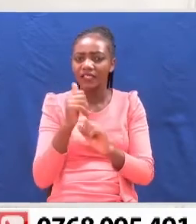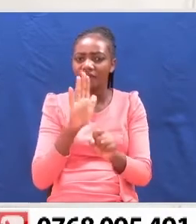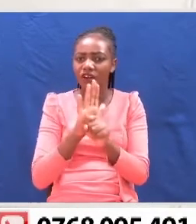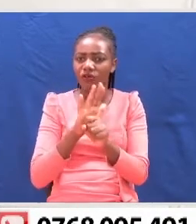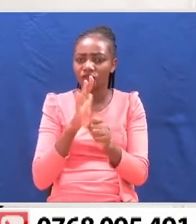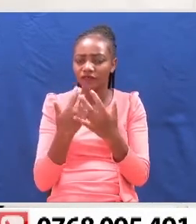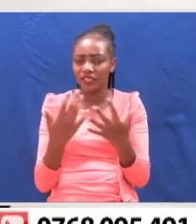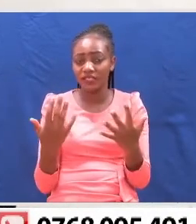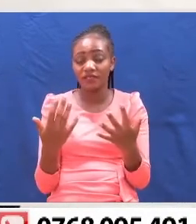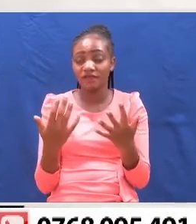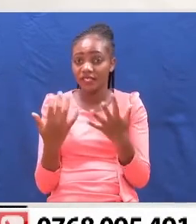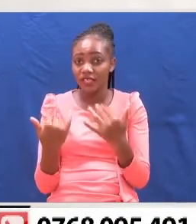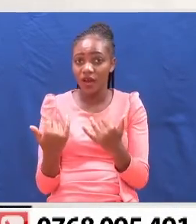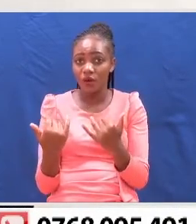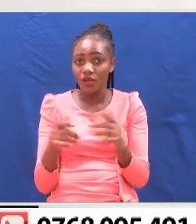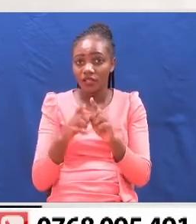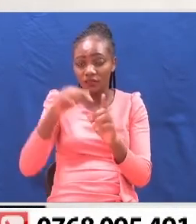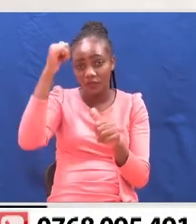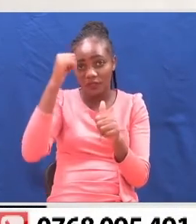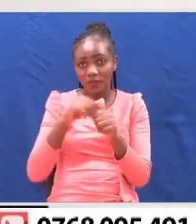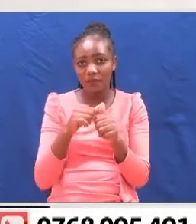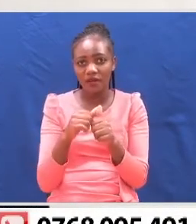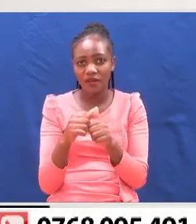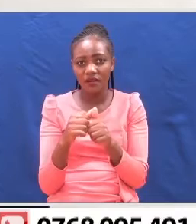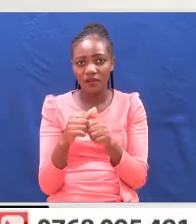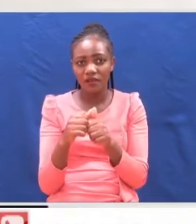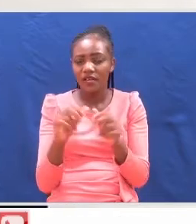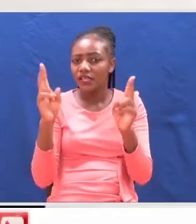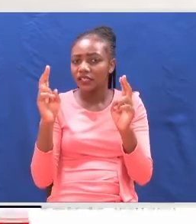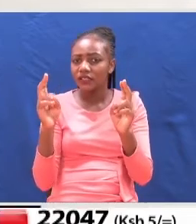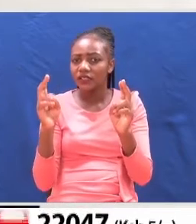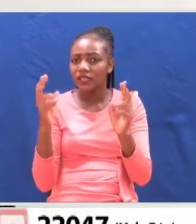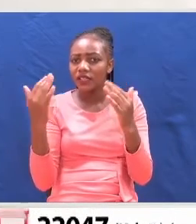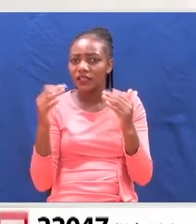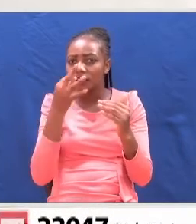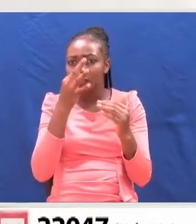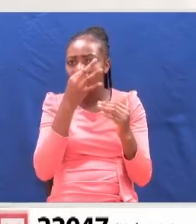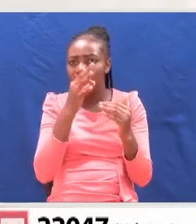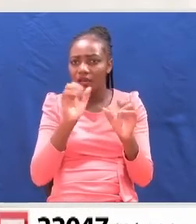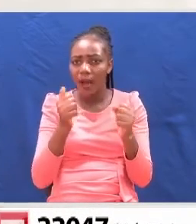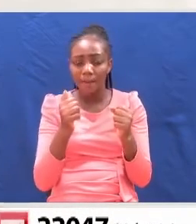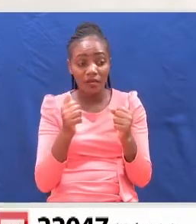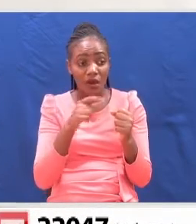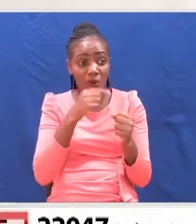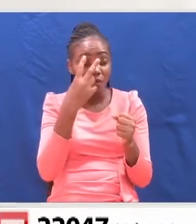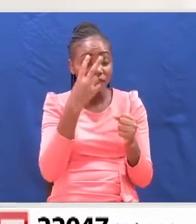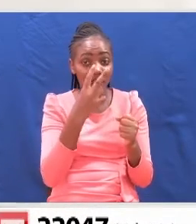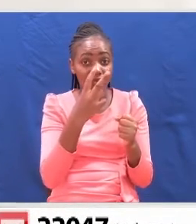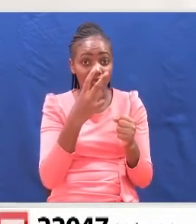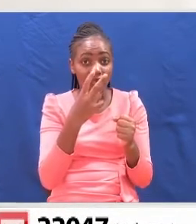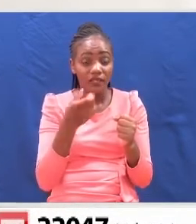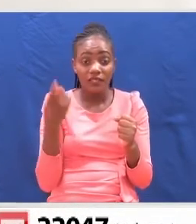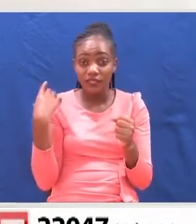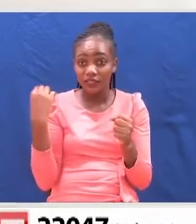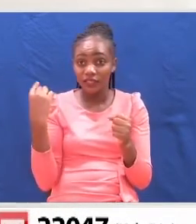kuonekana kwa wakati huu. Kumbuka kwamba mambo mengi ambayo Mheshimiwa Kibaki alifanya yameanza kuona kujitokeza wakati hata